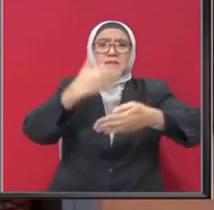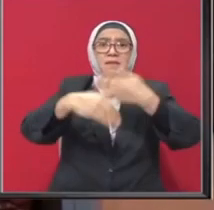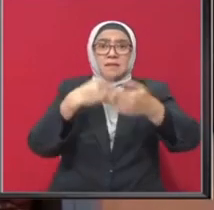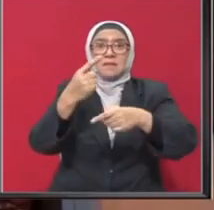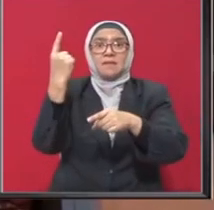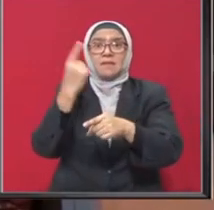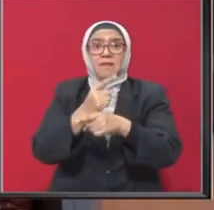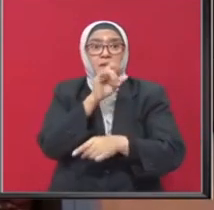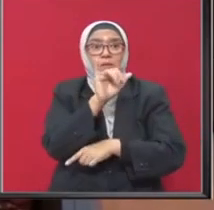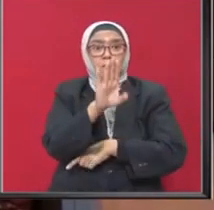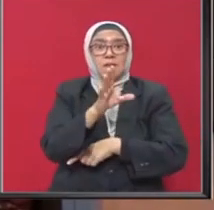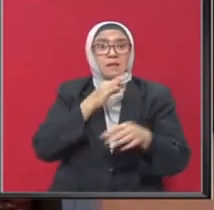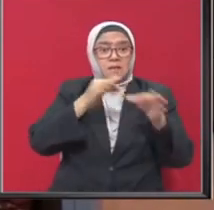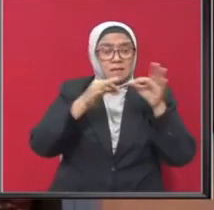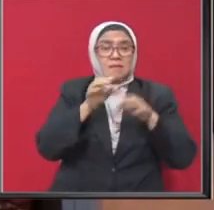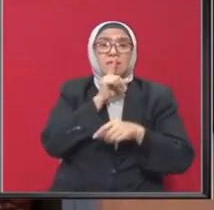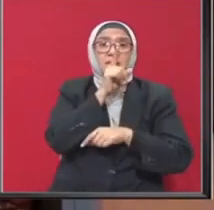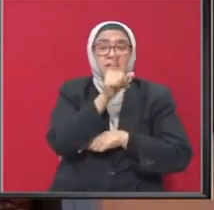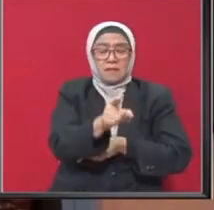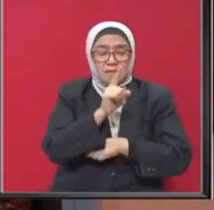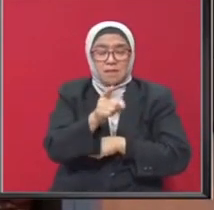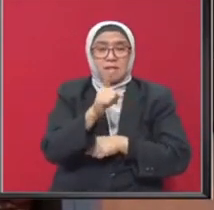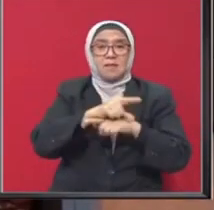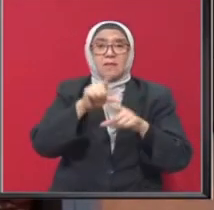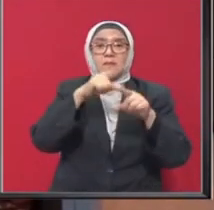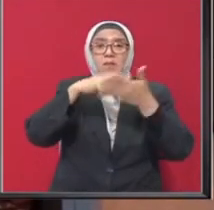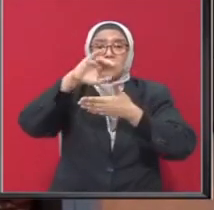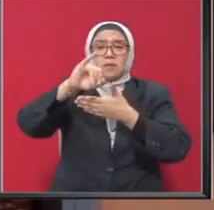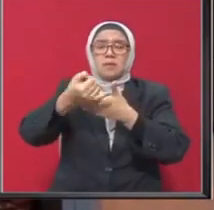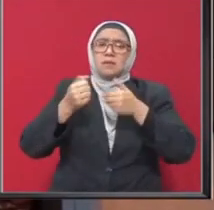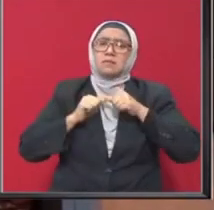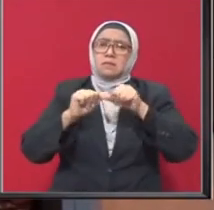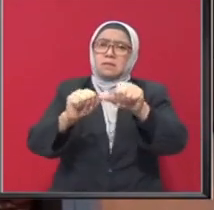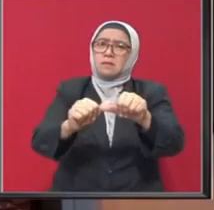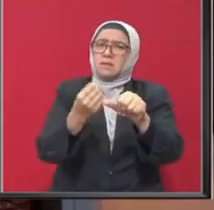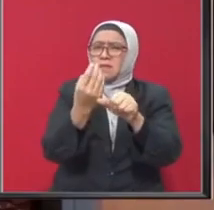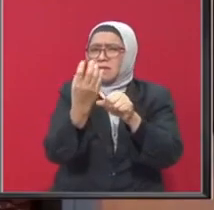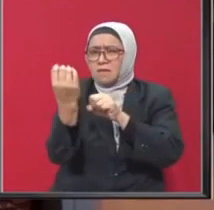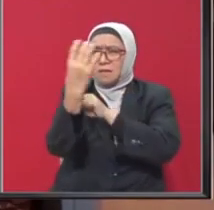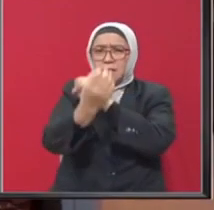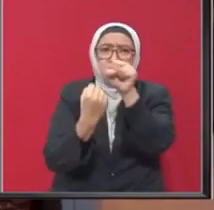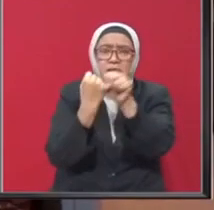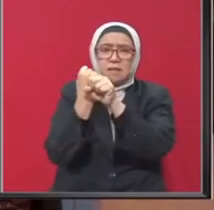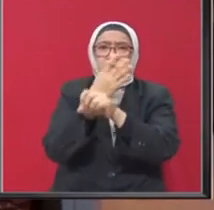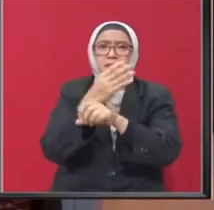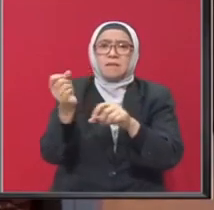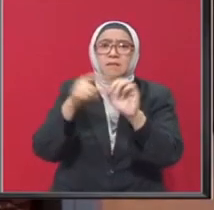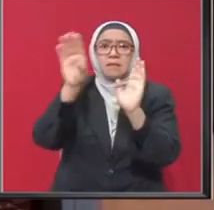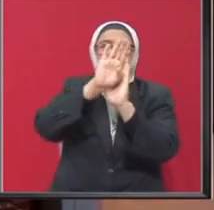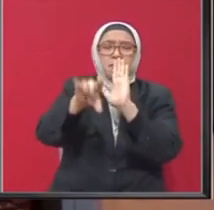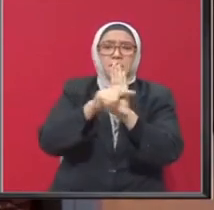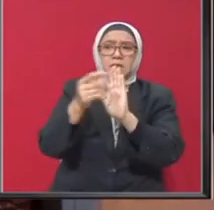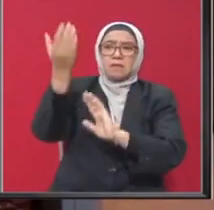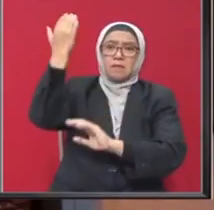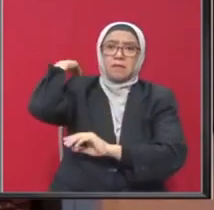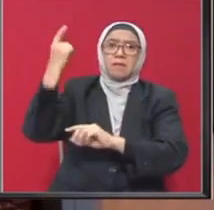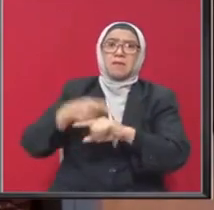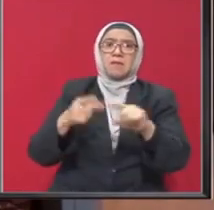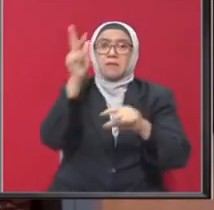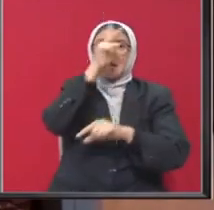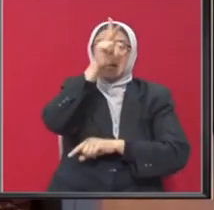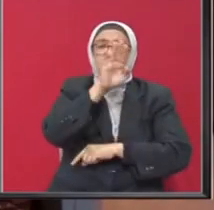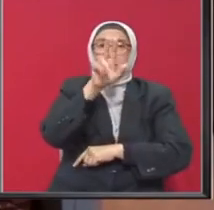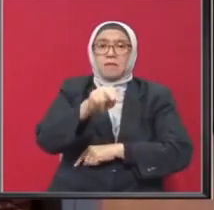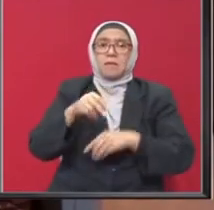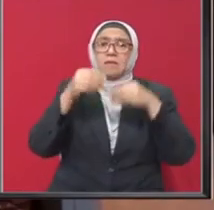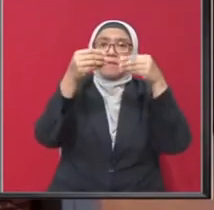fakta Nia project ini telah melanjutkan beberapa tahun dan latar belakangnya pernah dianugerahkan oleh kerajaan barisan itu terdahulu